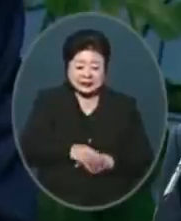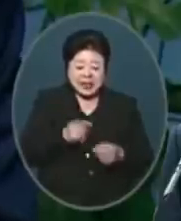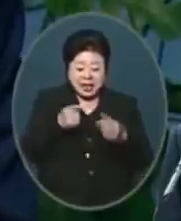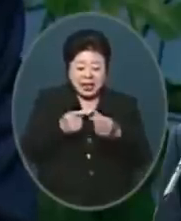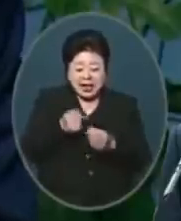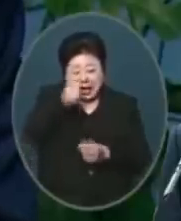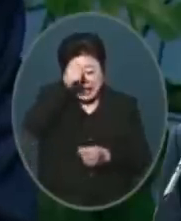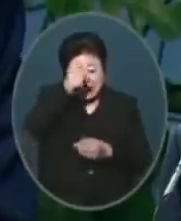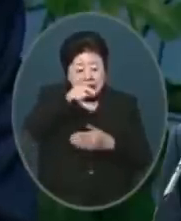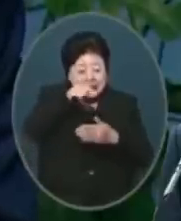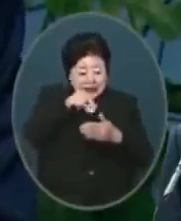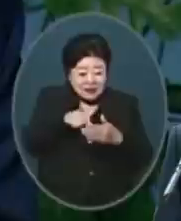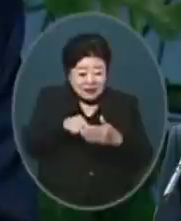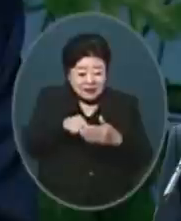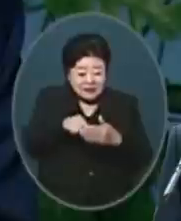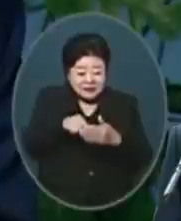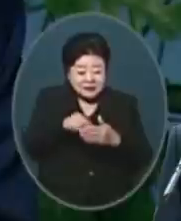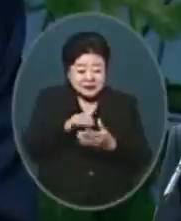아담 안에서